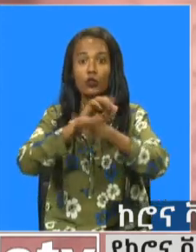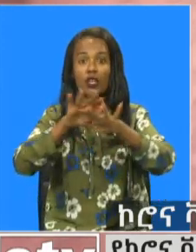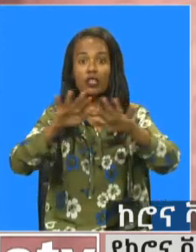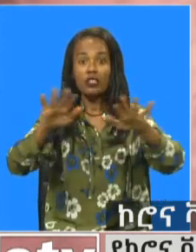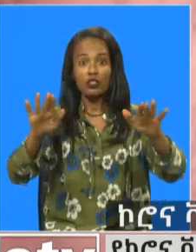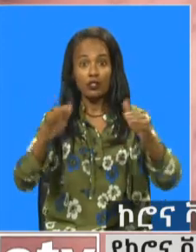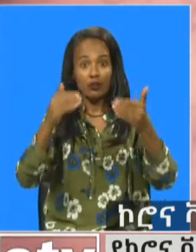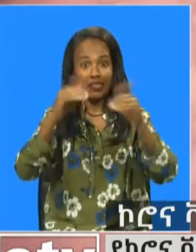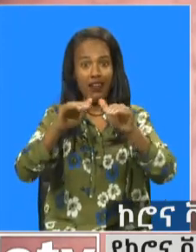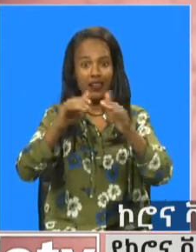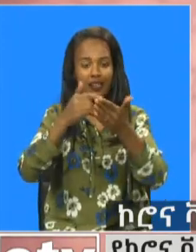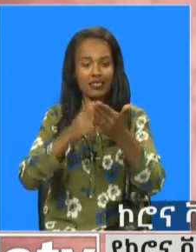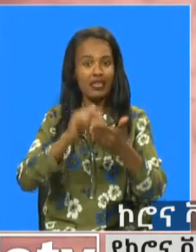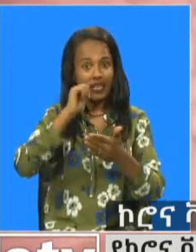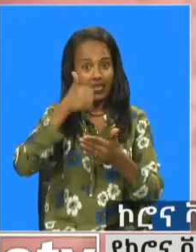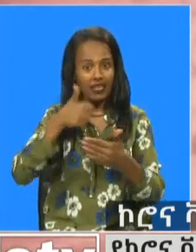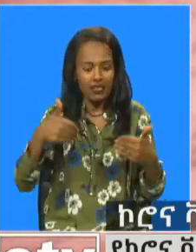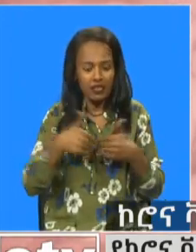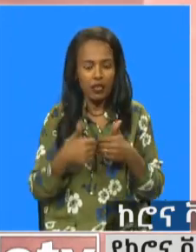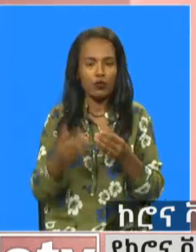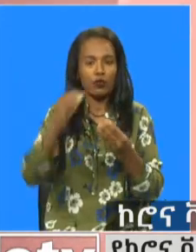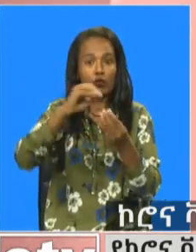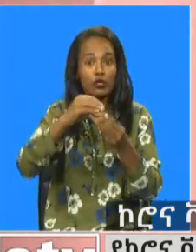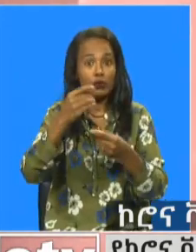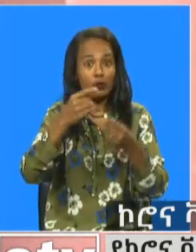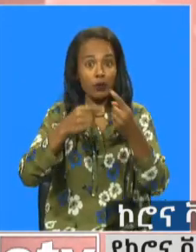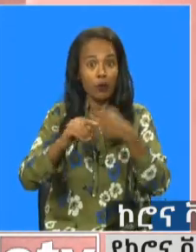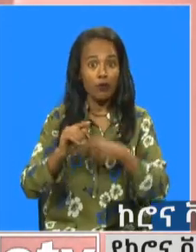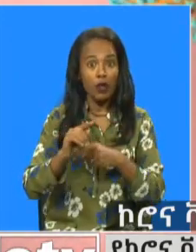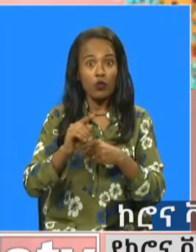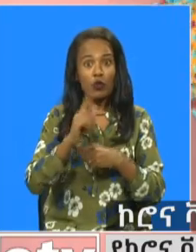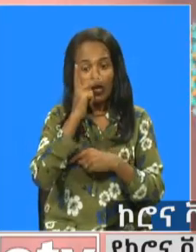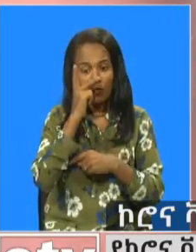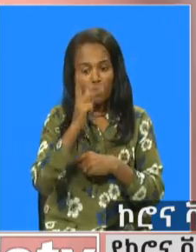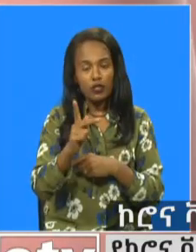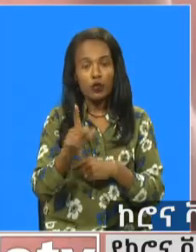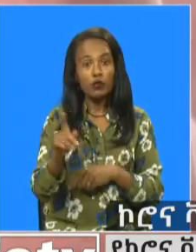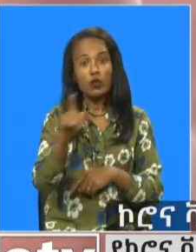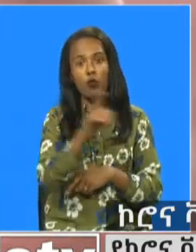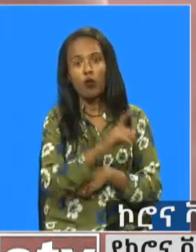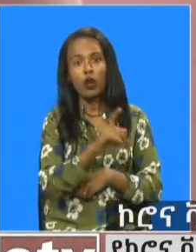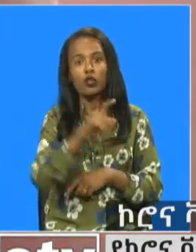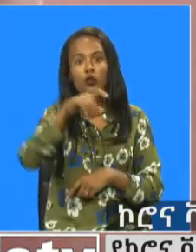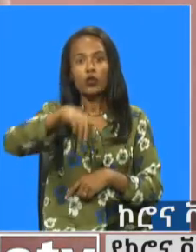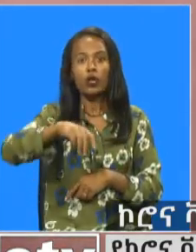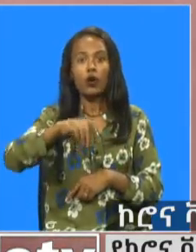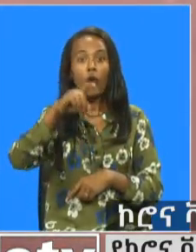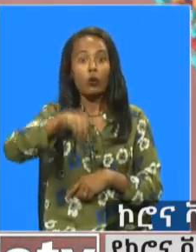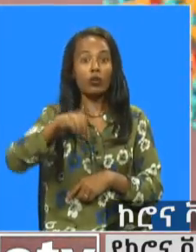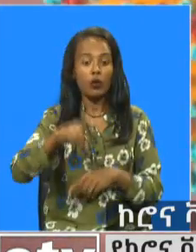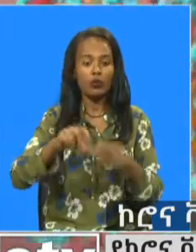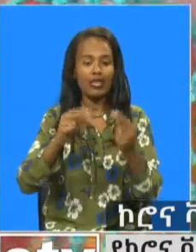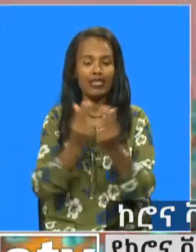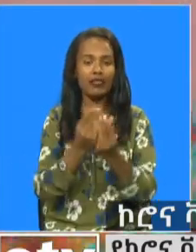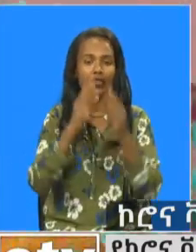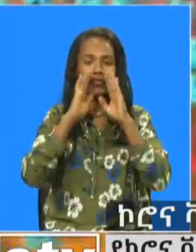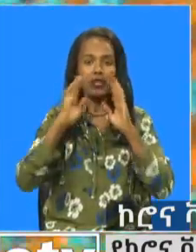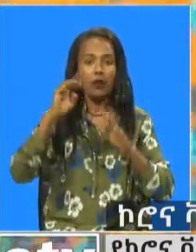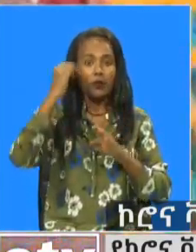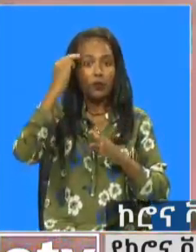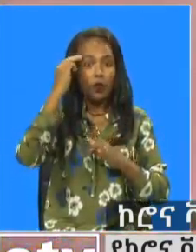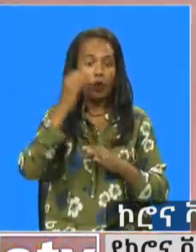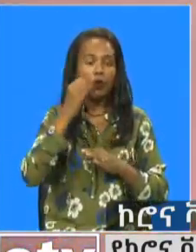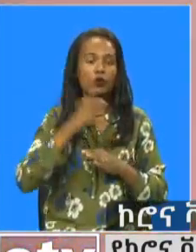ምጣኔ ከዛሬ ነገ ስጋትነቱን በጽፍ እየጨመረ መምጣቱን ጋሃድ የሚያሳዩ ስለመሆናቸው የኮሚቴው ሴክሬታሪያትና የሰላም ሚኒስትሯ